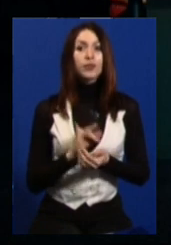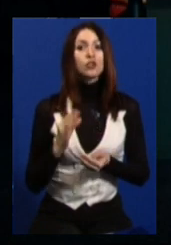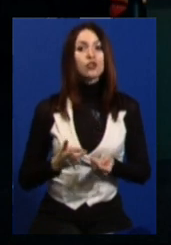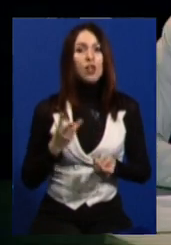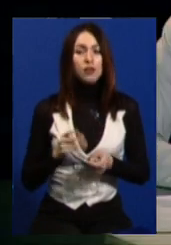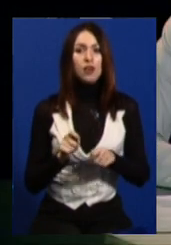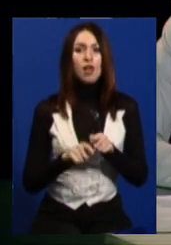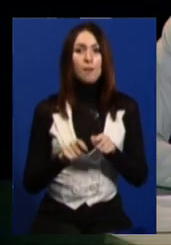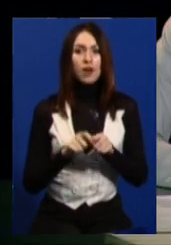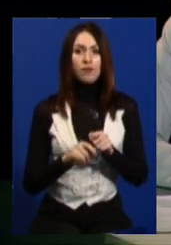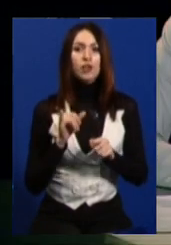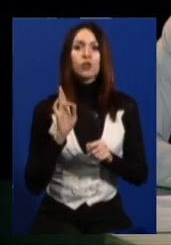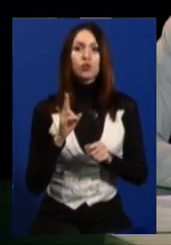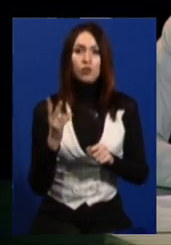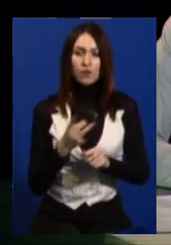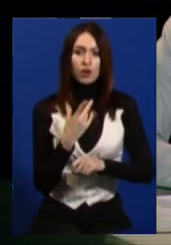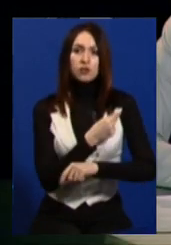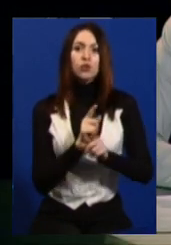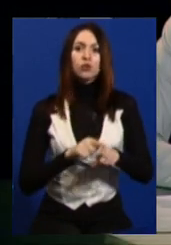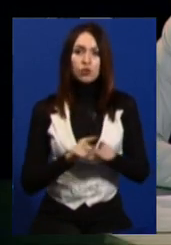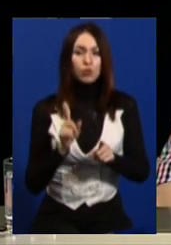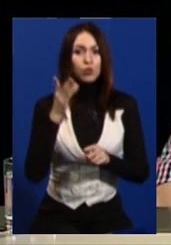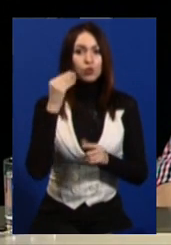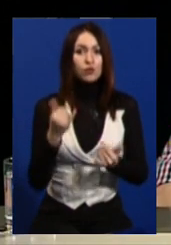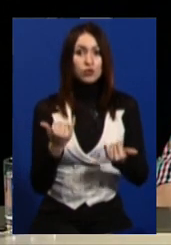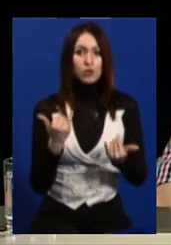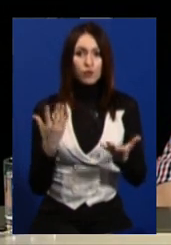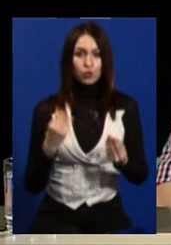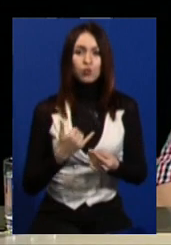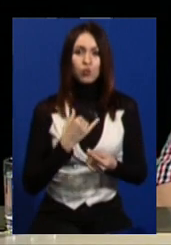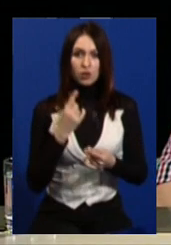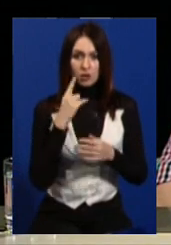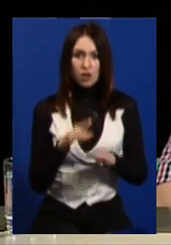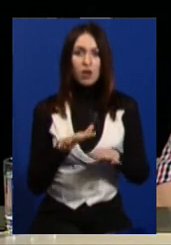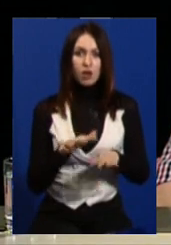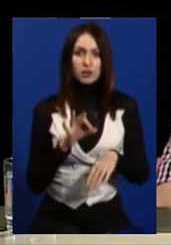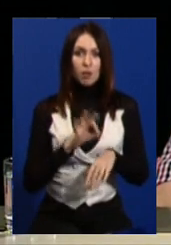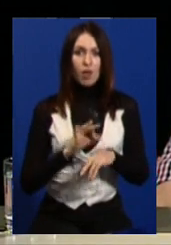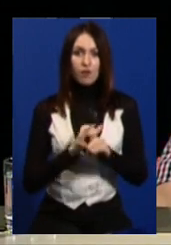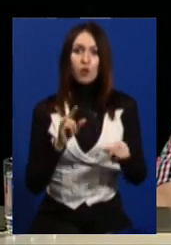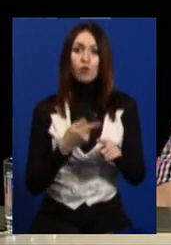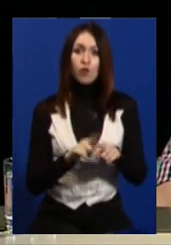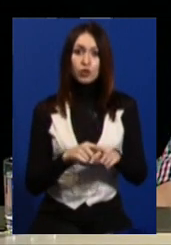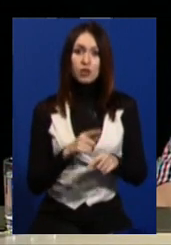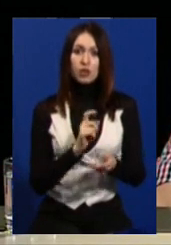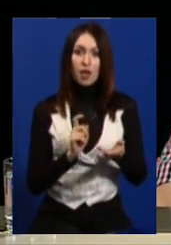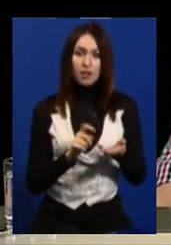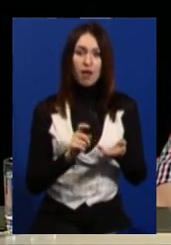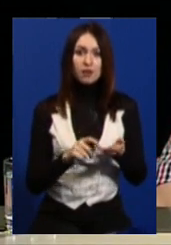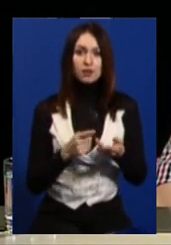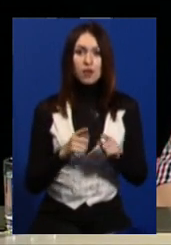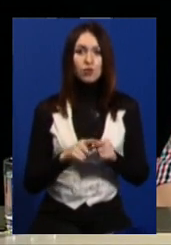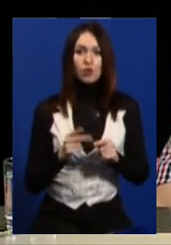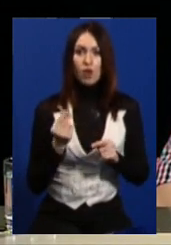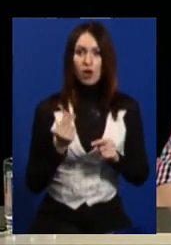желательно проверять и у двукратно привитых, учитывая то, что на сегодняшний день у нас идет значимый подъем заболеваемости. Но этот анализ, он коммерческий, то есть он не делается